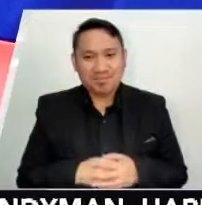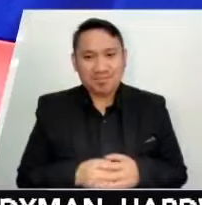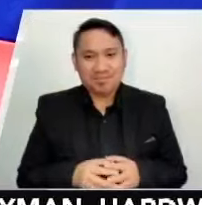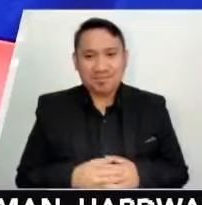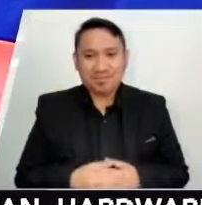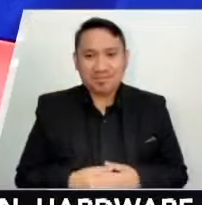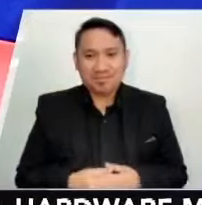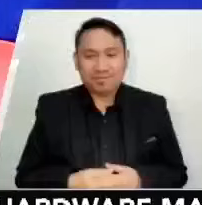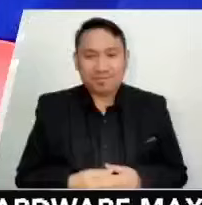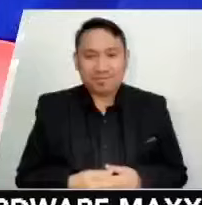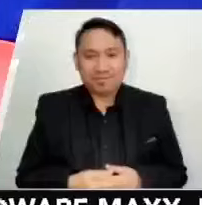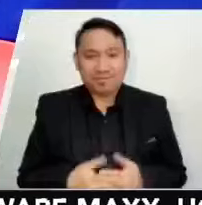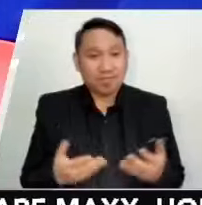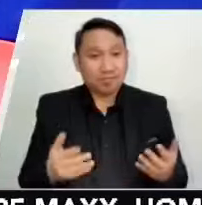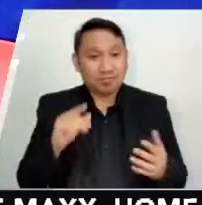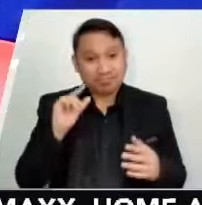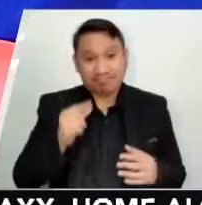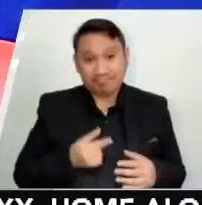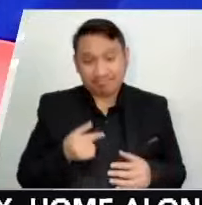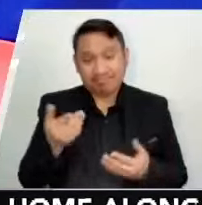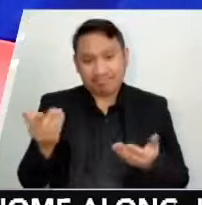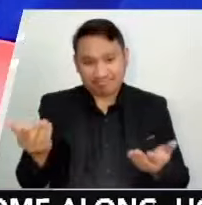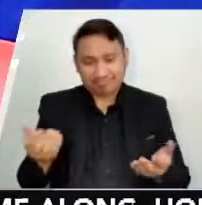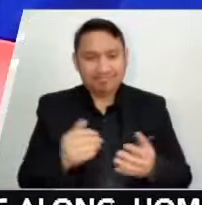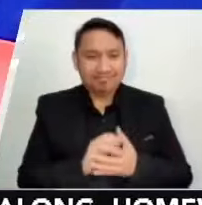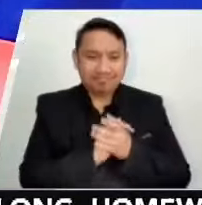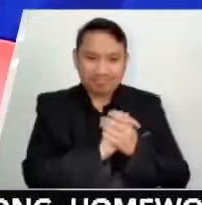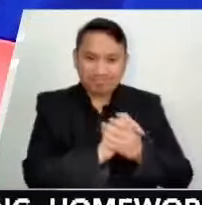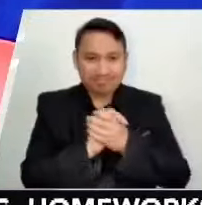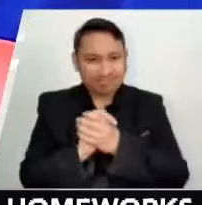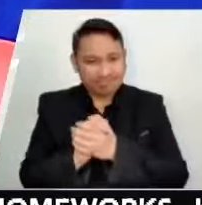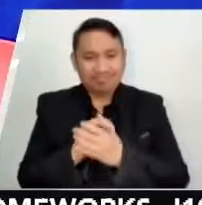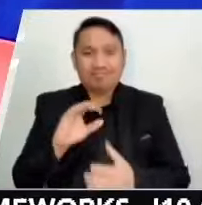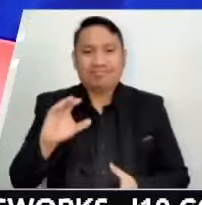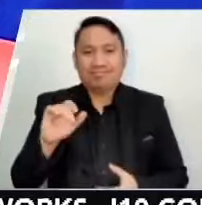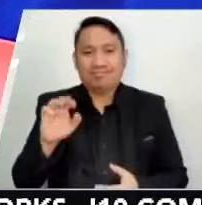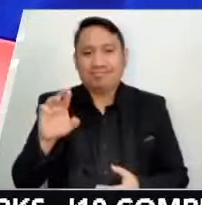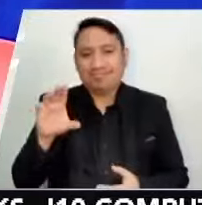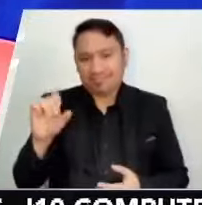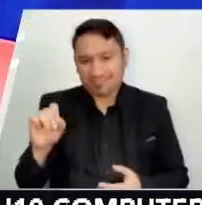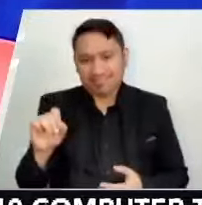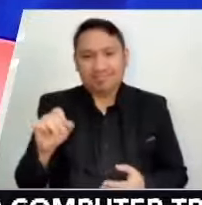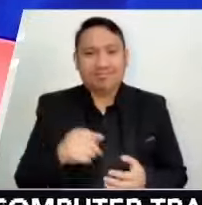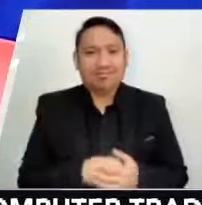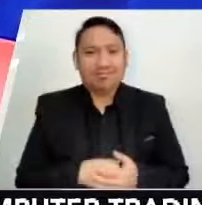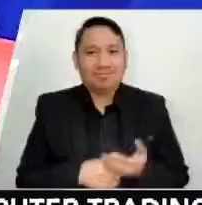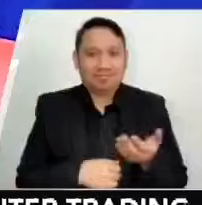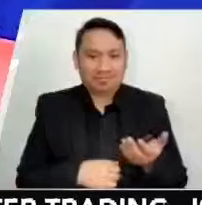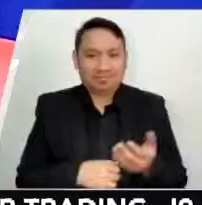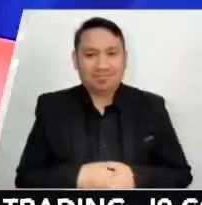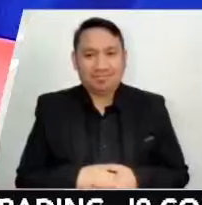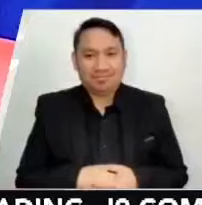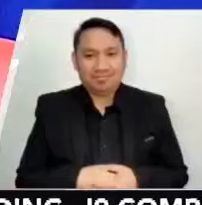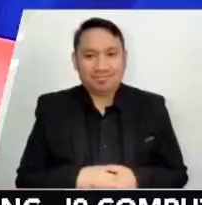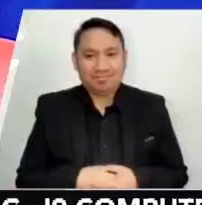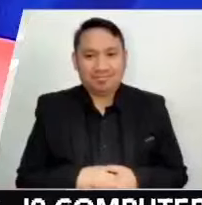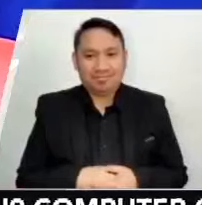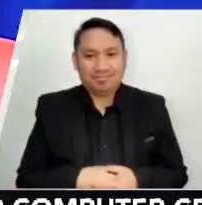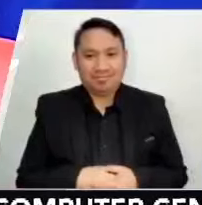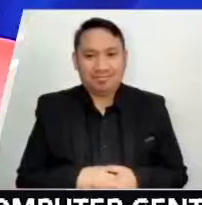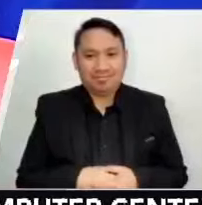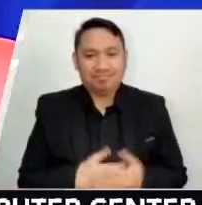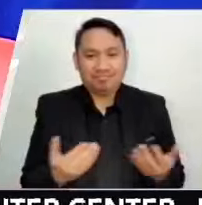Binabati namin muli ang ating Olympic double gold medalist na si Carlos Caloy Yulo sa karangalang ibinigay sa ating bansa. Yon, saludo po kami